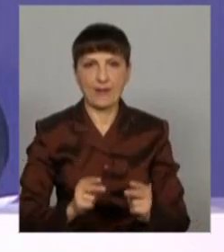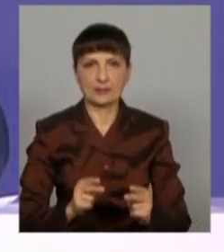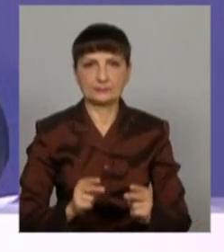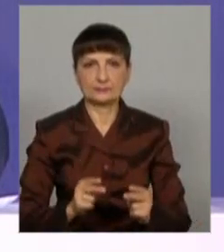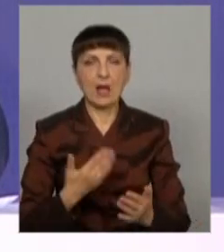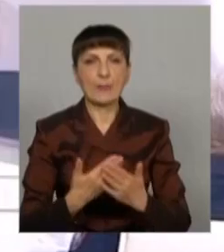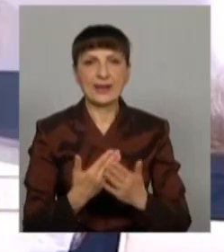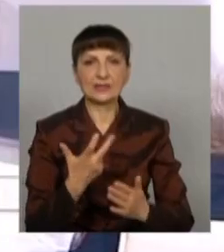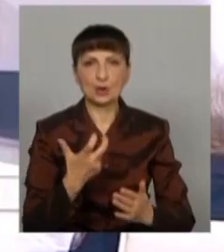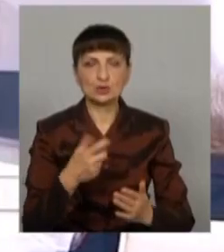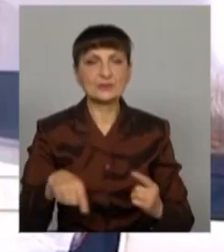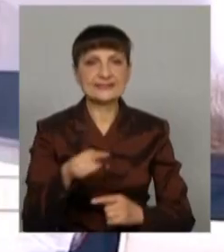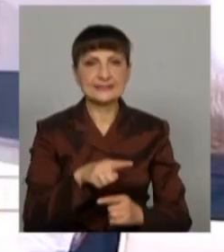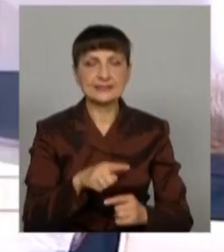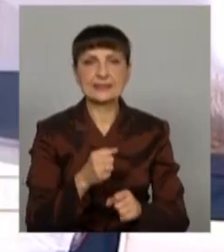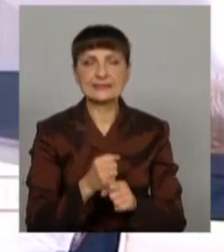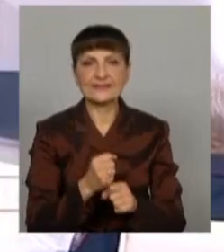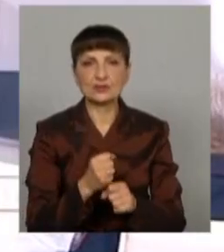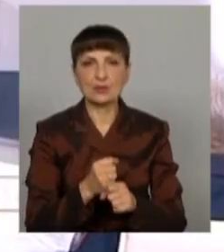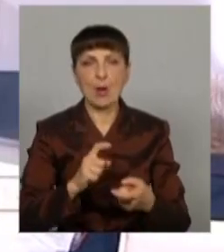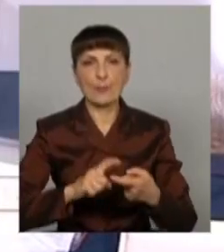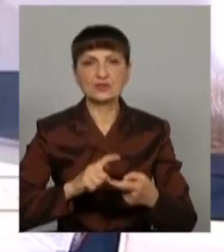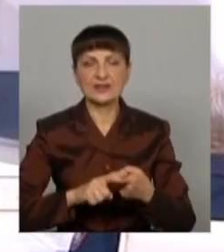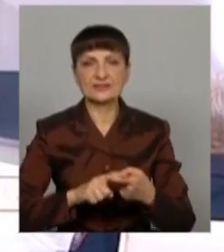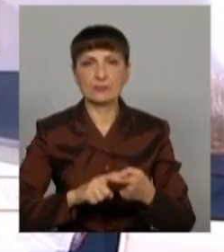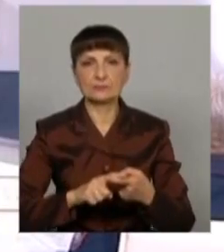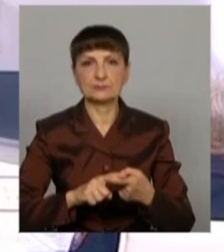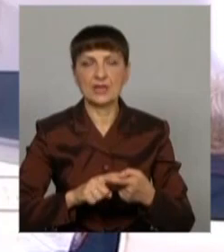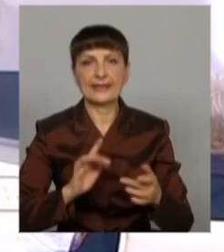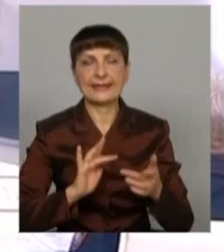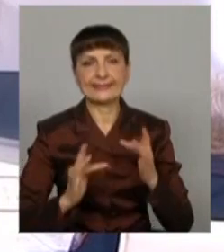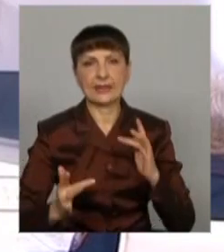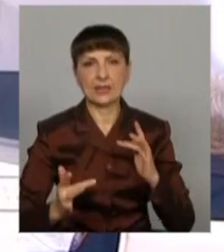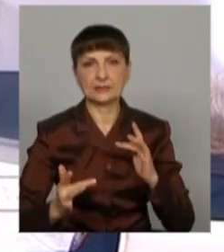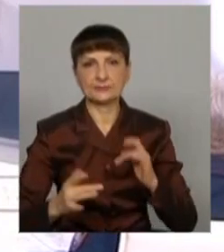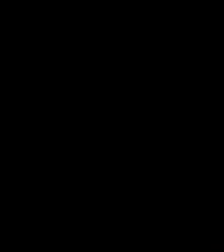порядка 300 из них совершены посредством сети интернет